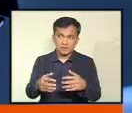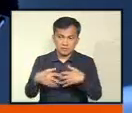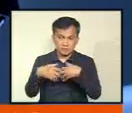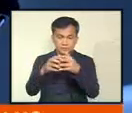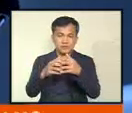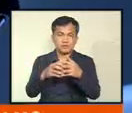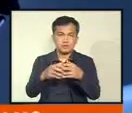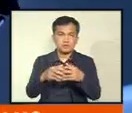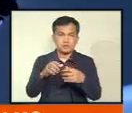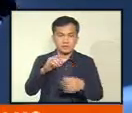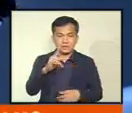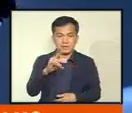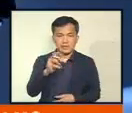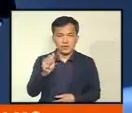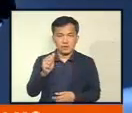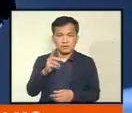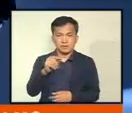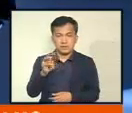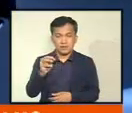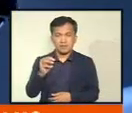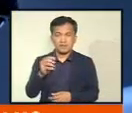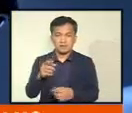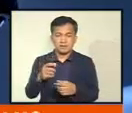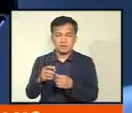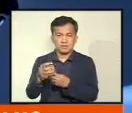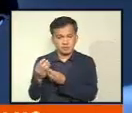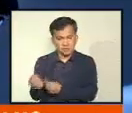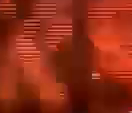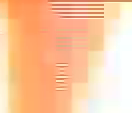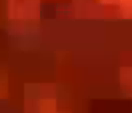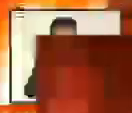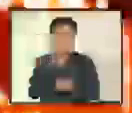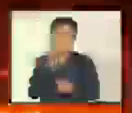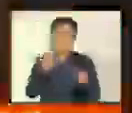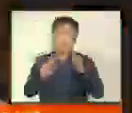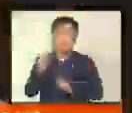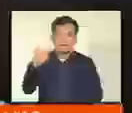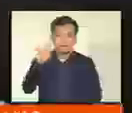ng Kaliwa Dam para matugunan ang problema sa tubig. Umaaksyon si Gemma Bansenya.